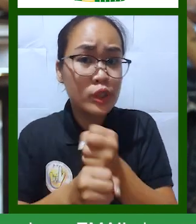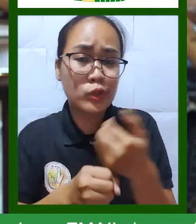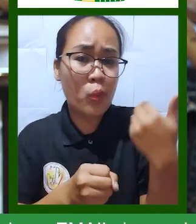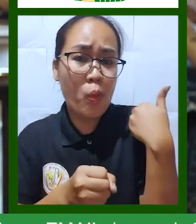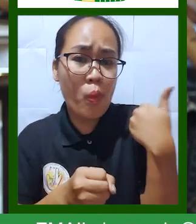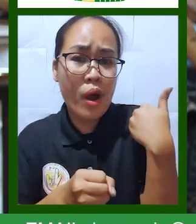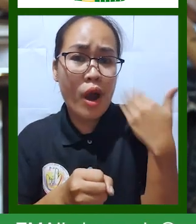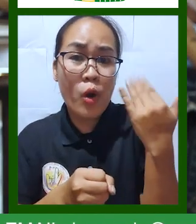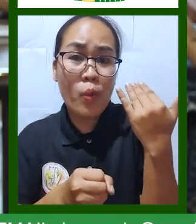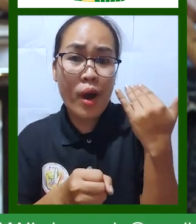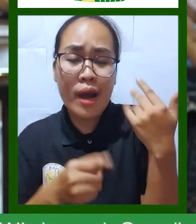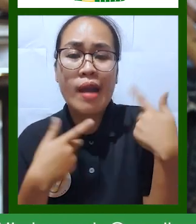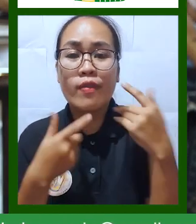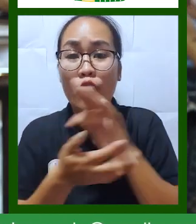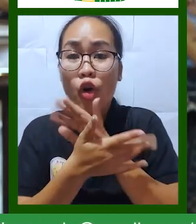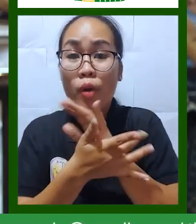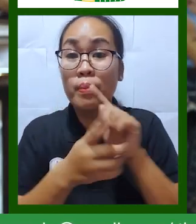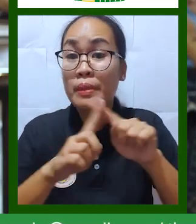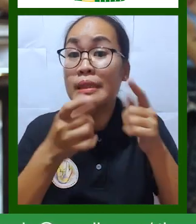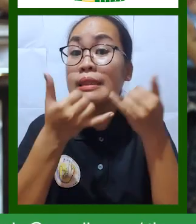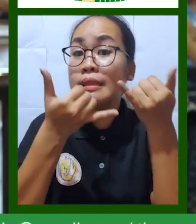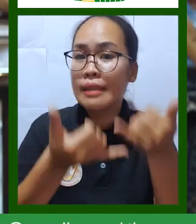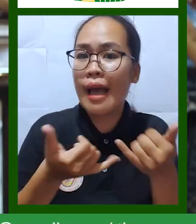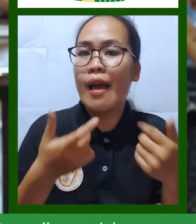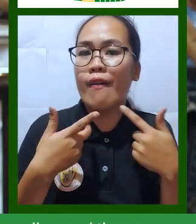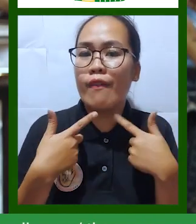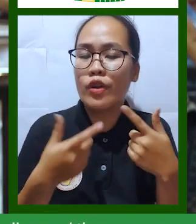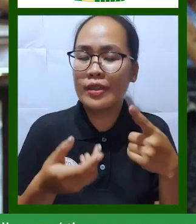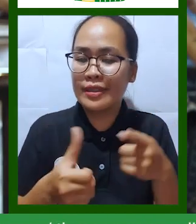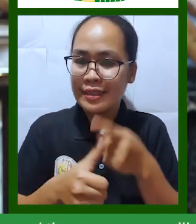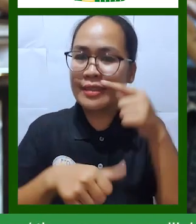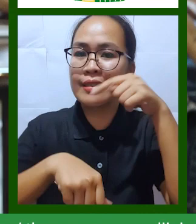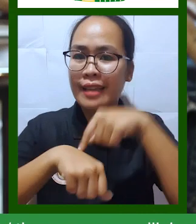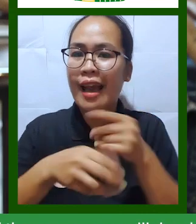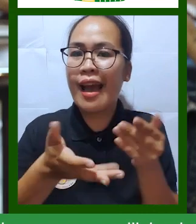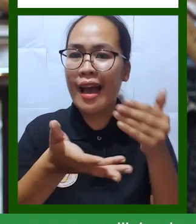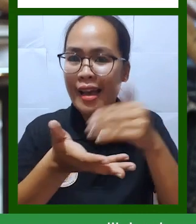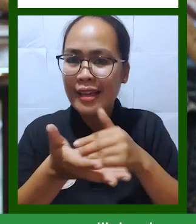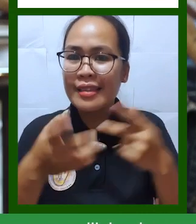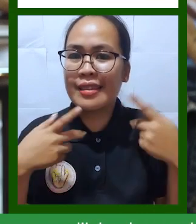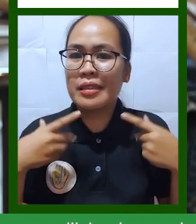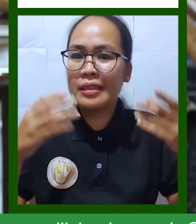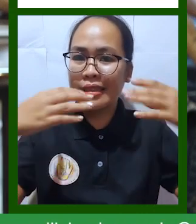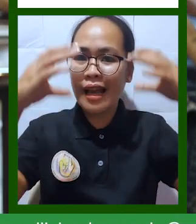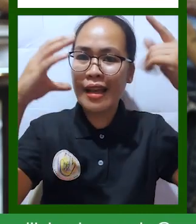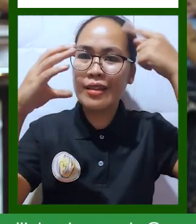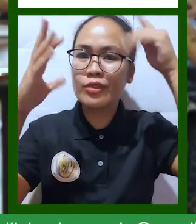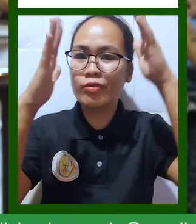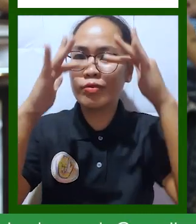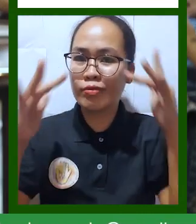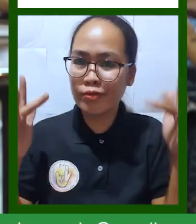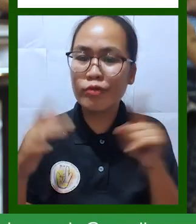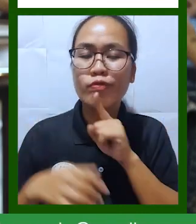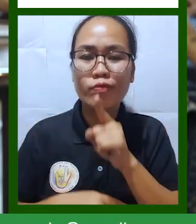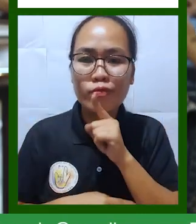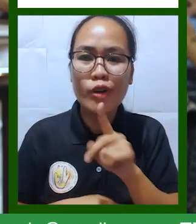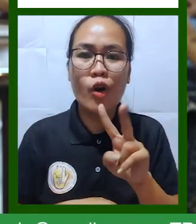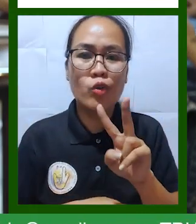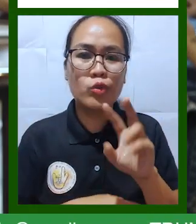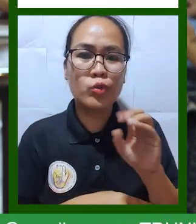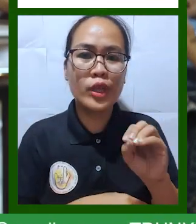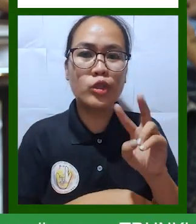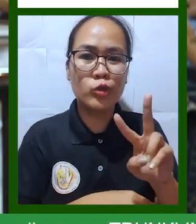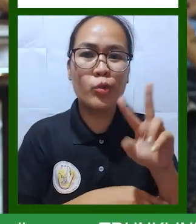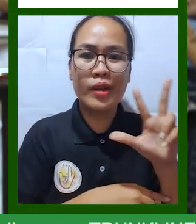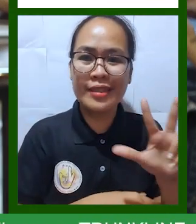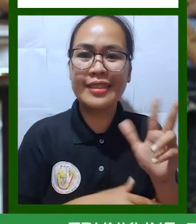parada, no, para ipagdiwang ang kapistahan ni Santo Niño, at na nakakatuwa na ngayong taon na